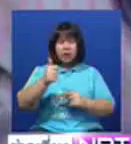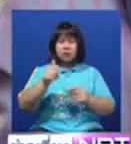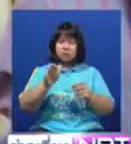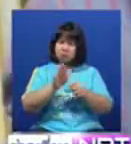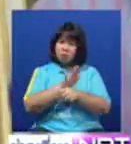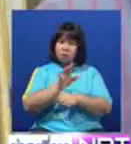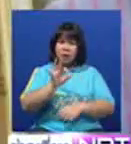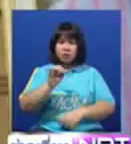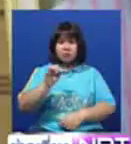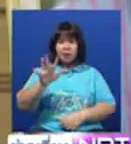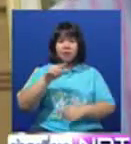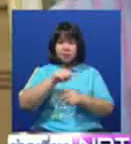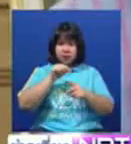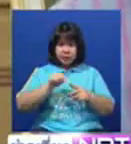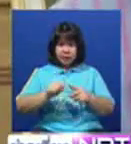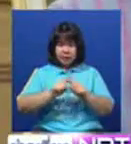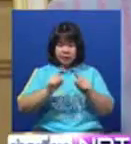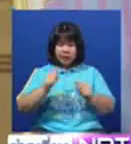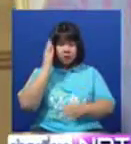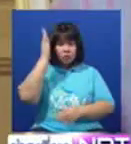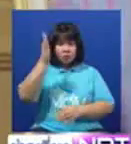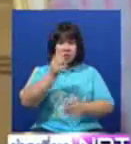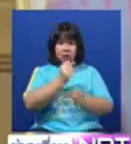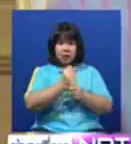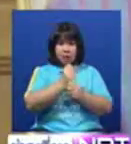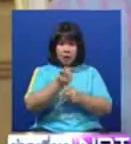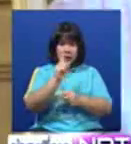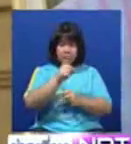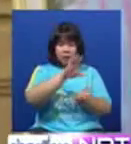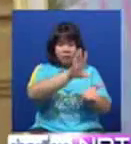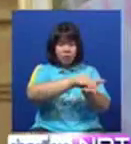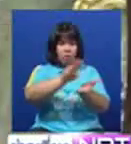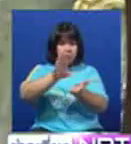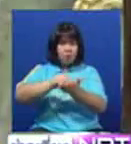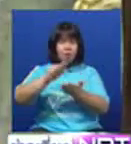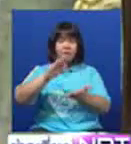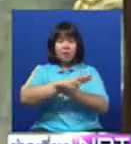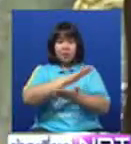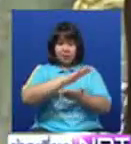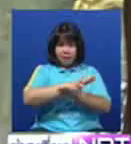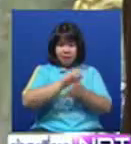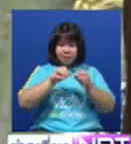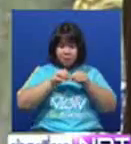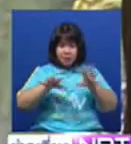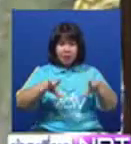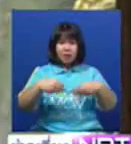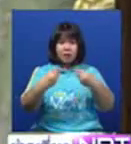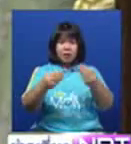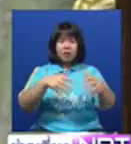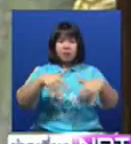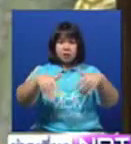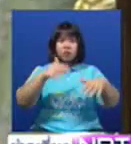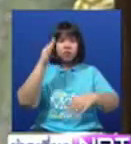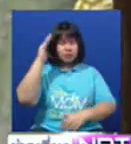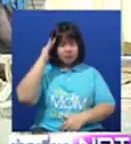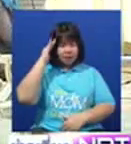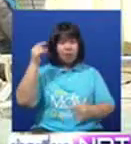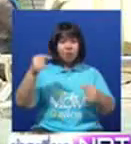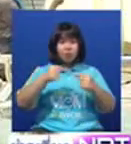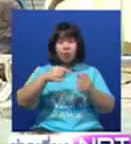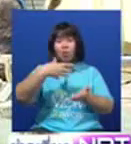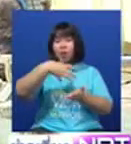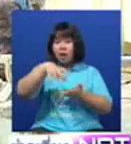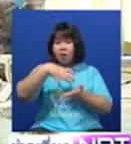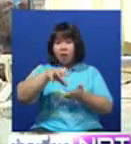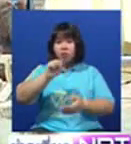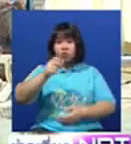อบการทำงานของสปช.ต่อจากนี้จะรวบรวมเป็นเอกสารเพื่อเผยแพร่ให้ประชาชนทราบในงานสปช.รายงานประช